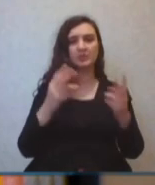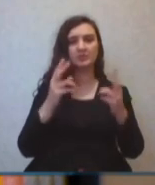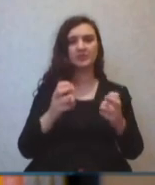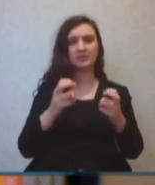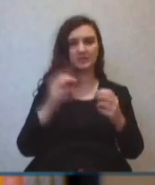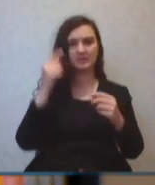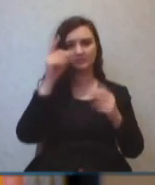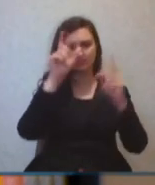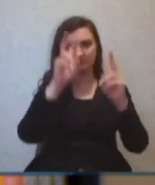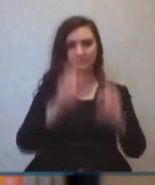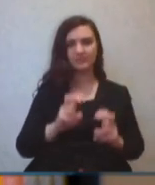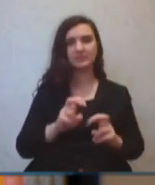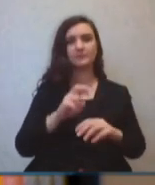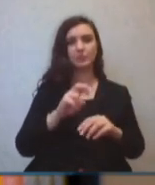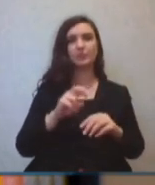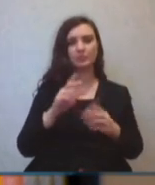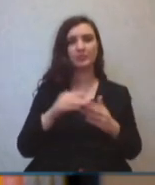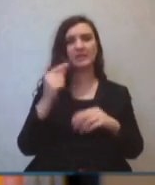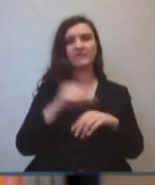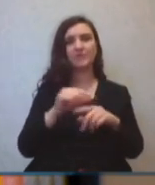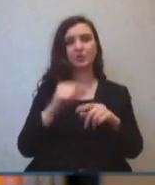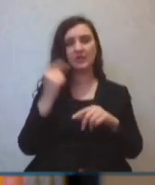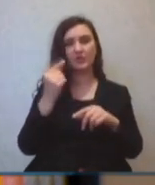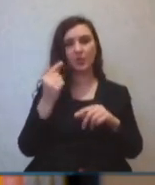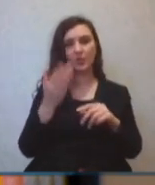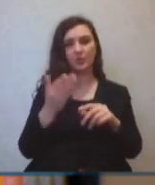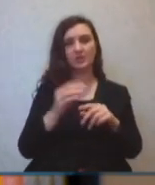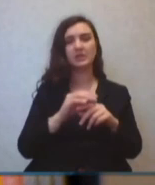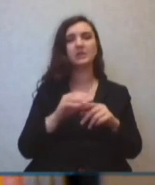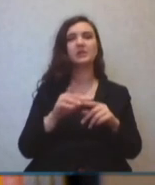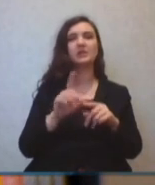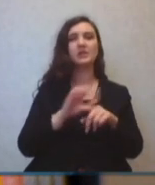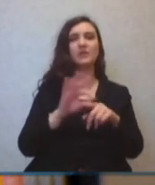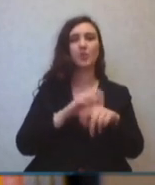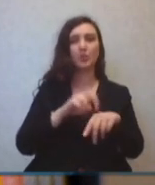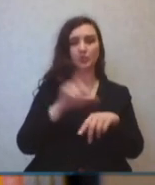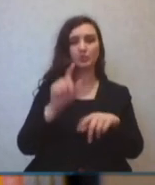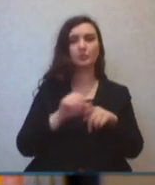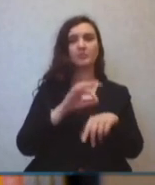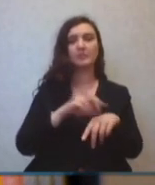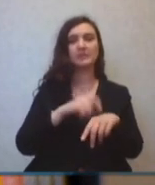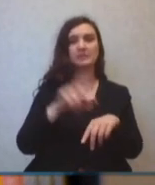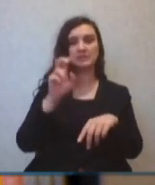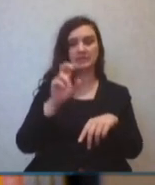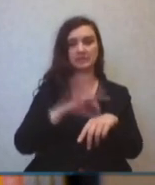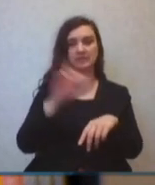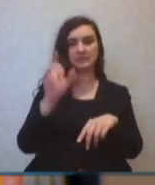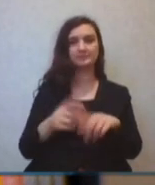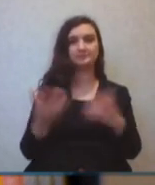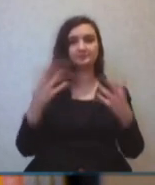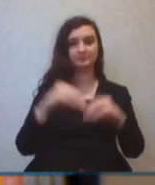გუნდი, ნევროლოგიც უყურებს პაციენტს და ასე შემდეგ, ამ შემთხვევაში პაციენტი